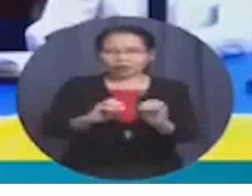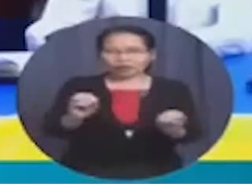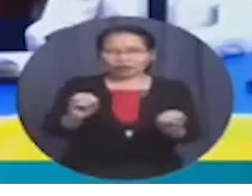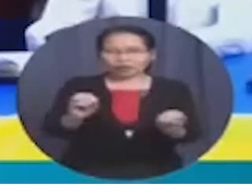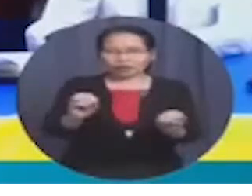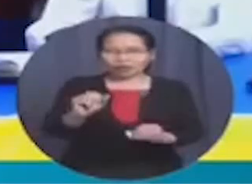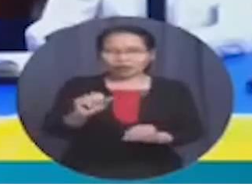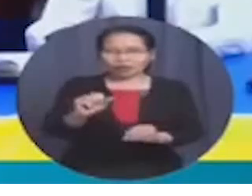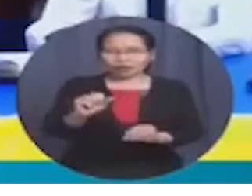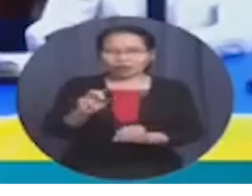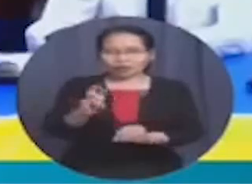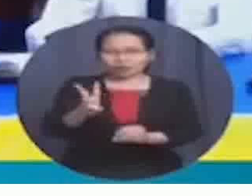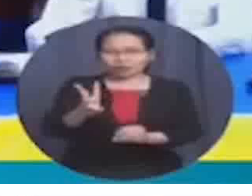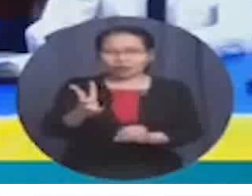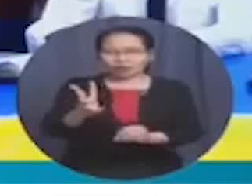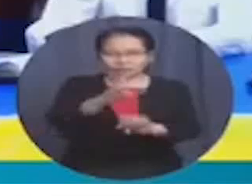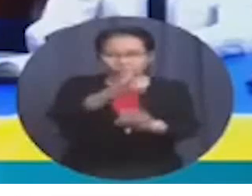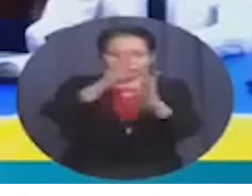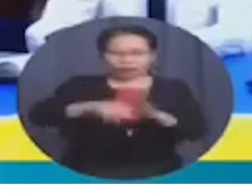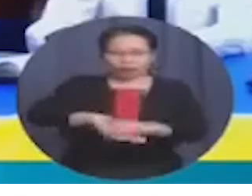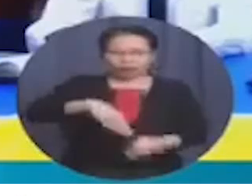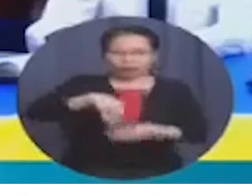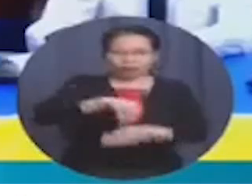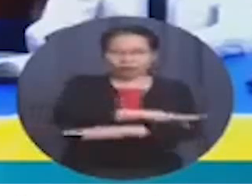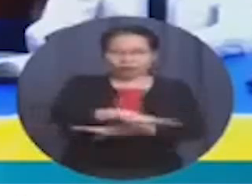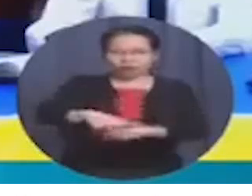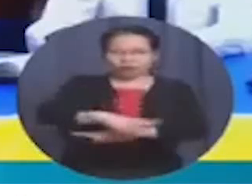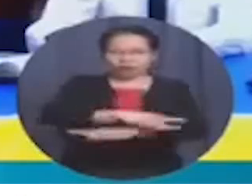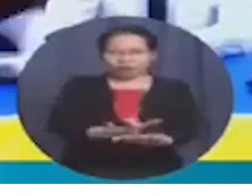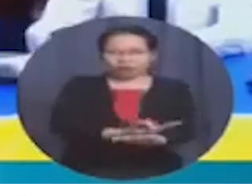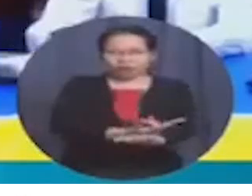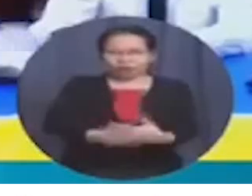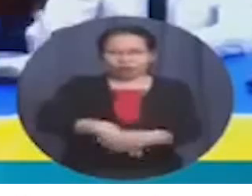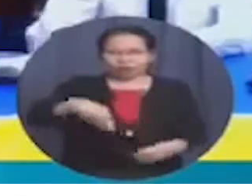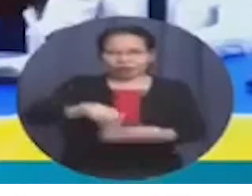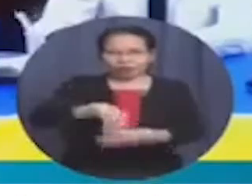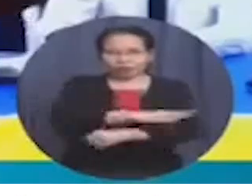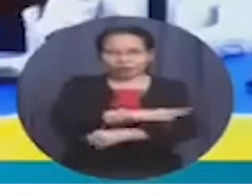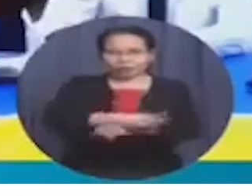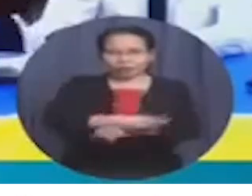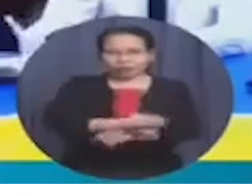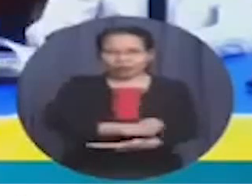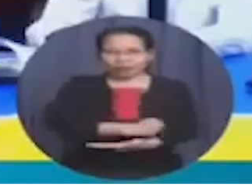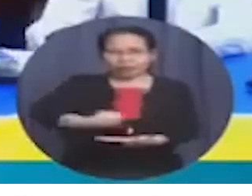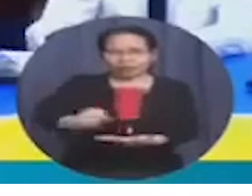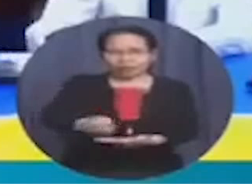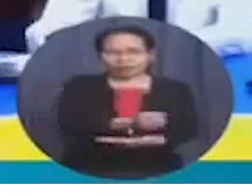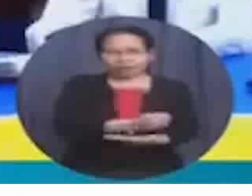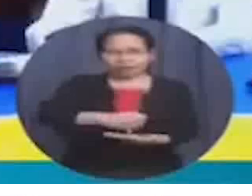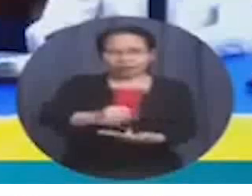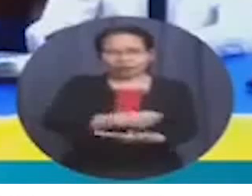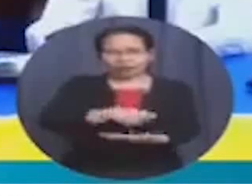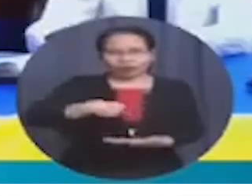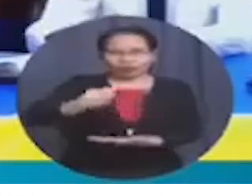nasa parang na mga pastor. Yun nga yung ginagamit nila sa kante, no?